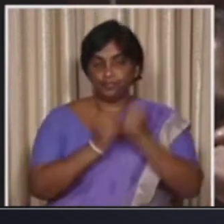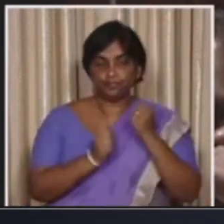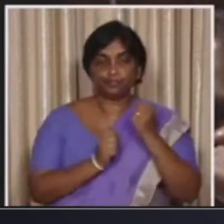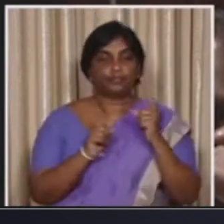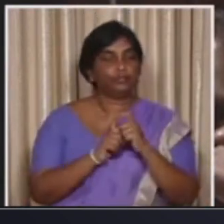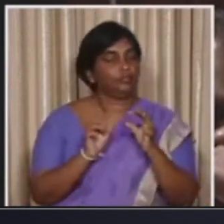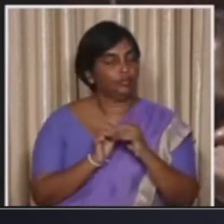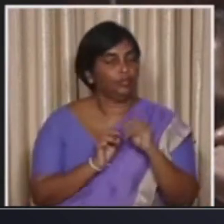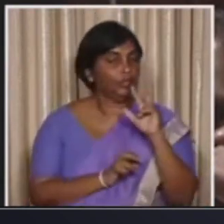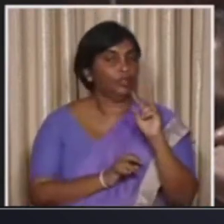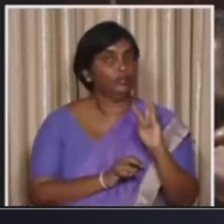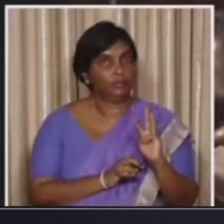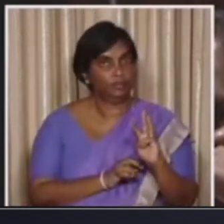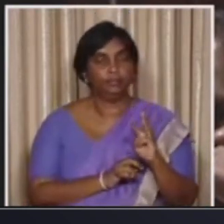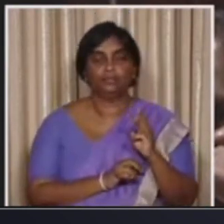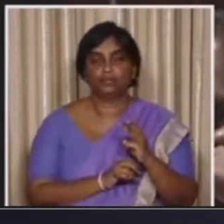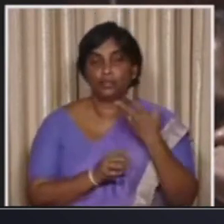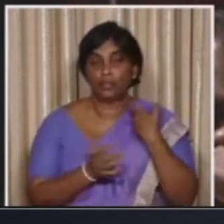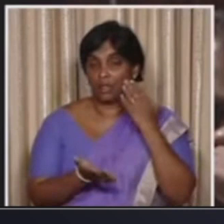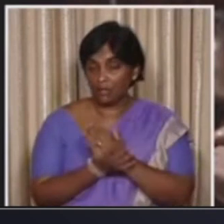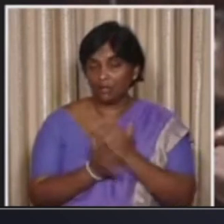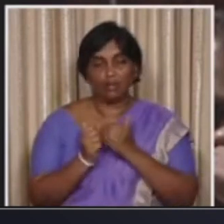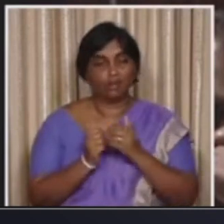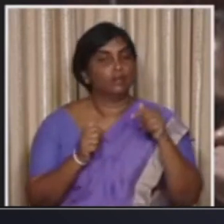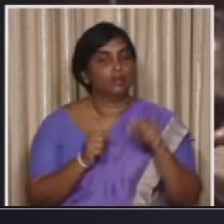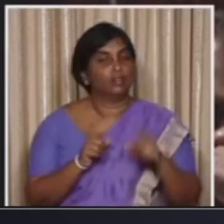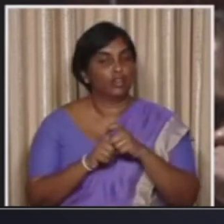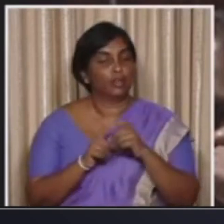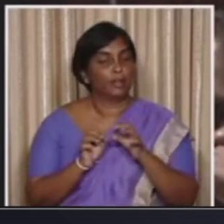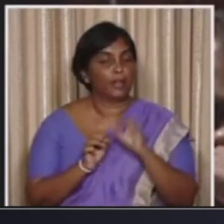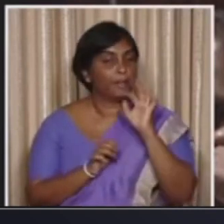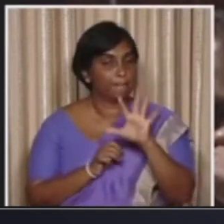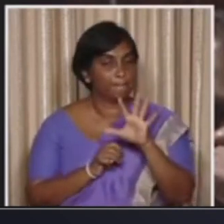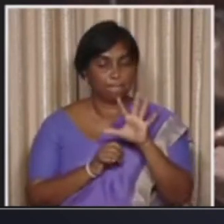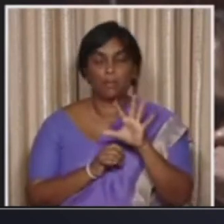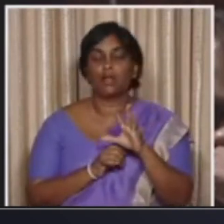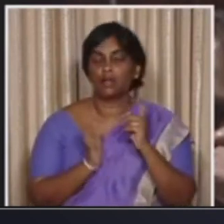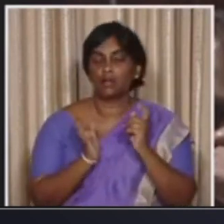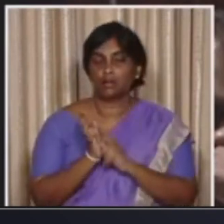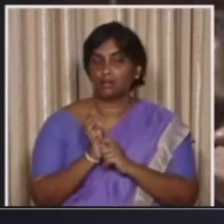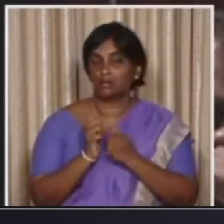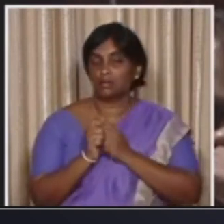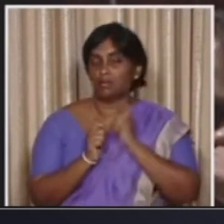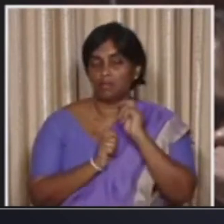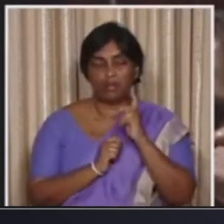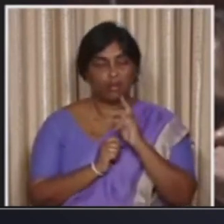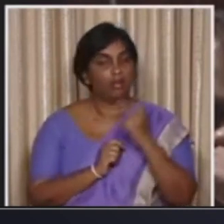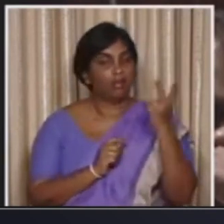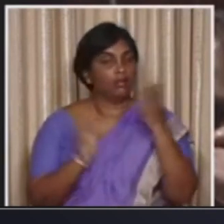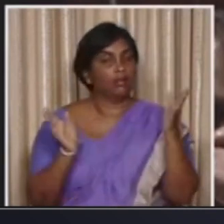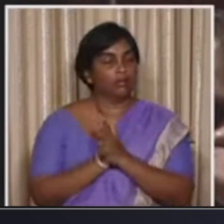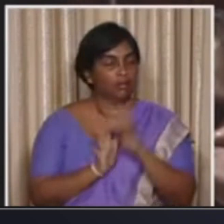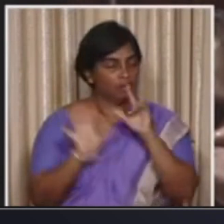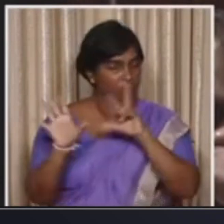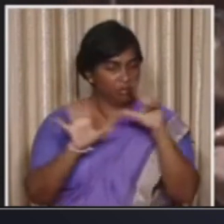ඩොලර් බිලියන 83ක් පොල්ල තිබ්බ දවස් ඉඳලා අද වෙනකන් ඩොලර් බිලියන 5ක් අපි ණය පොලු තියලා දිනවා දෙකම එකතු